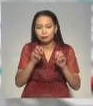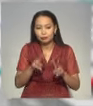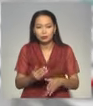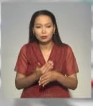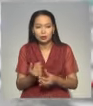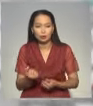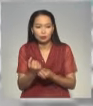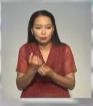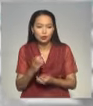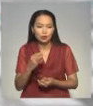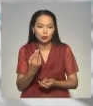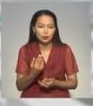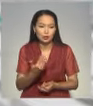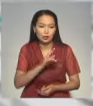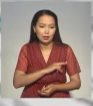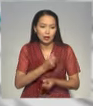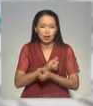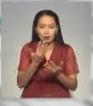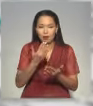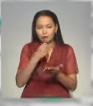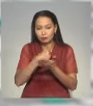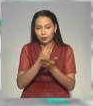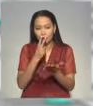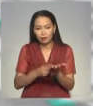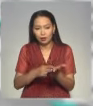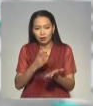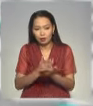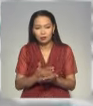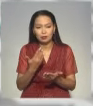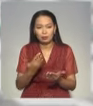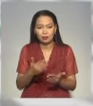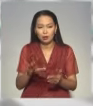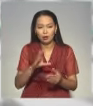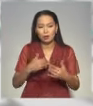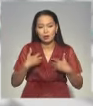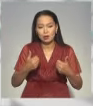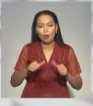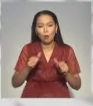– яркое тому подтверждение. В конечном итоге все это способствует формированию здорового общества.